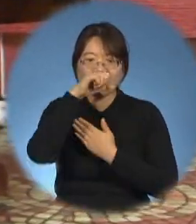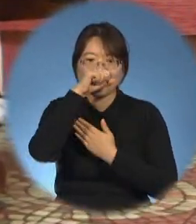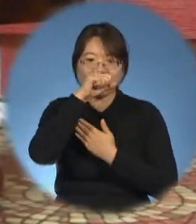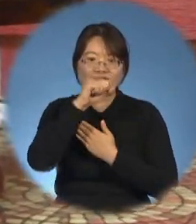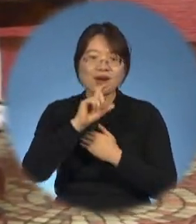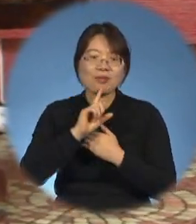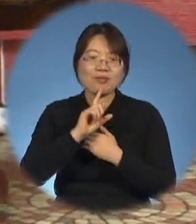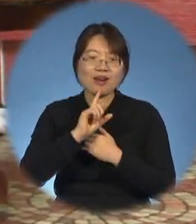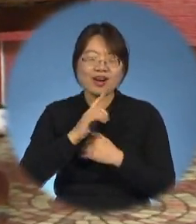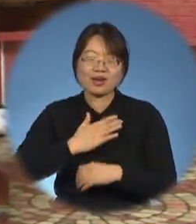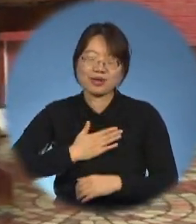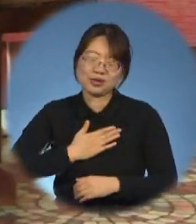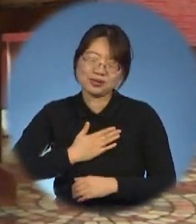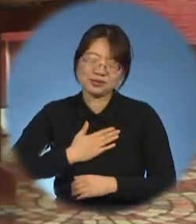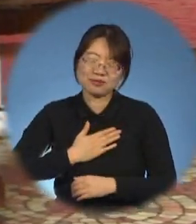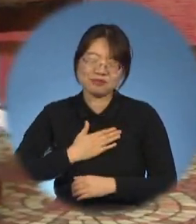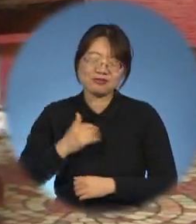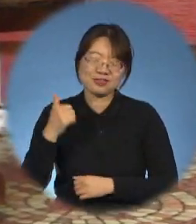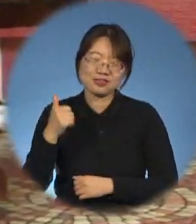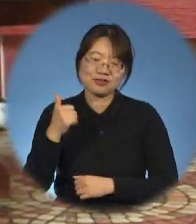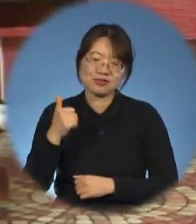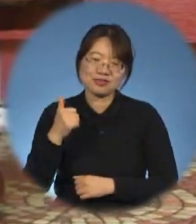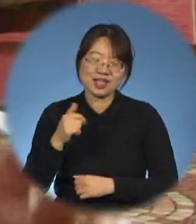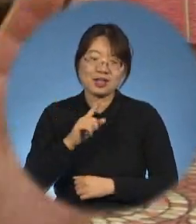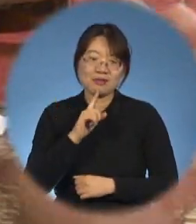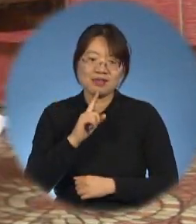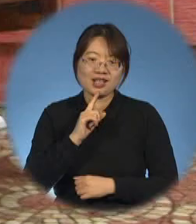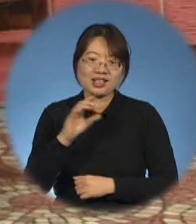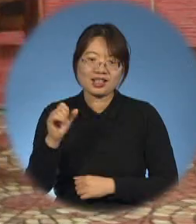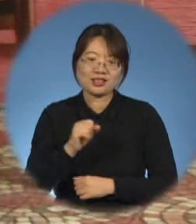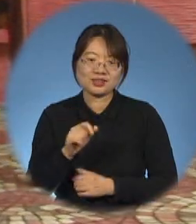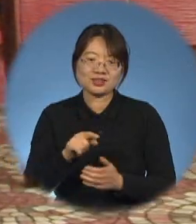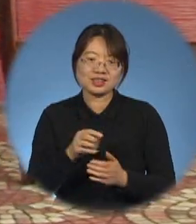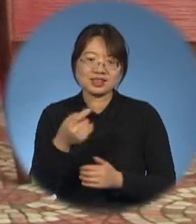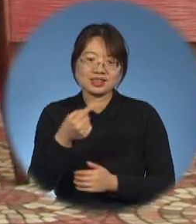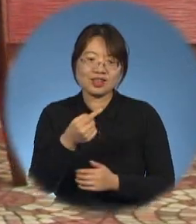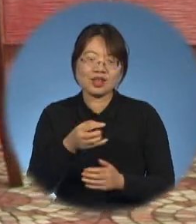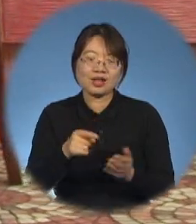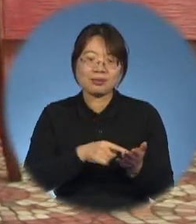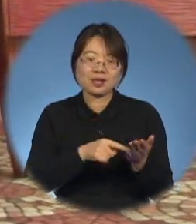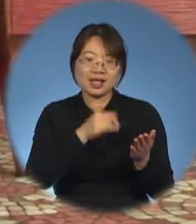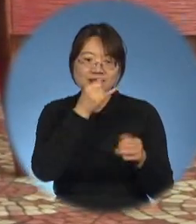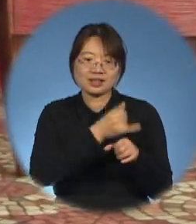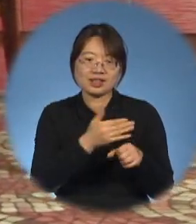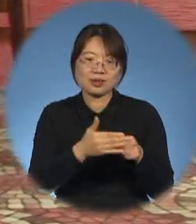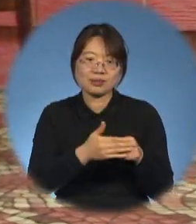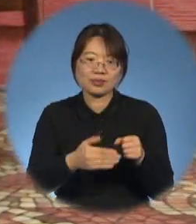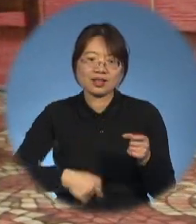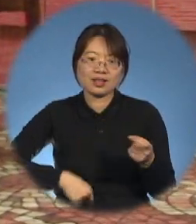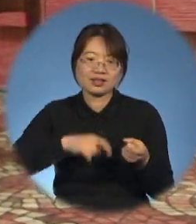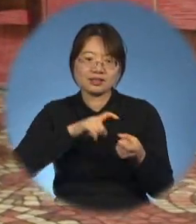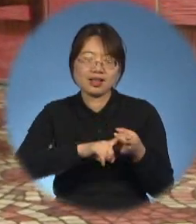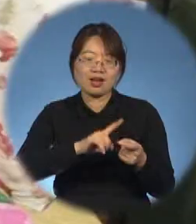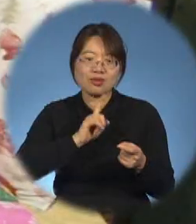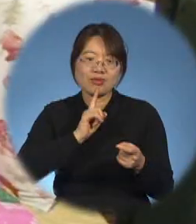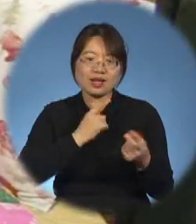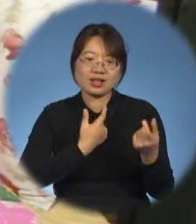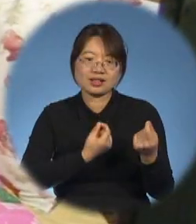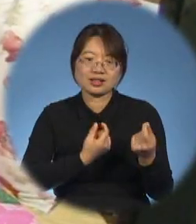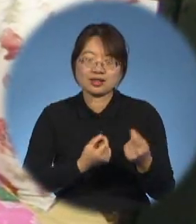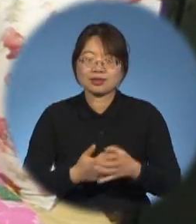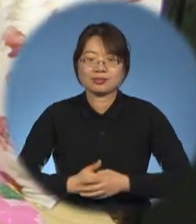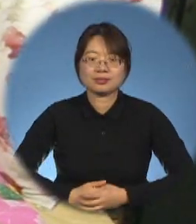많은 기분이 좋을지도 있어 말이 찬양 b 까고 빡빡 깎은 다 내 그 저희 들고 나올 거란 경우죠